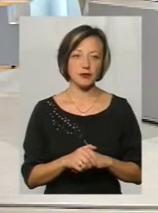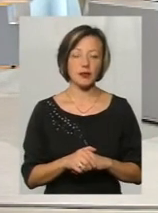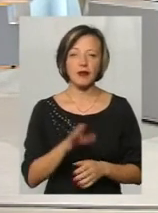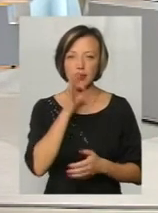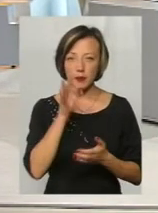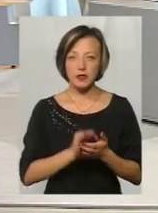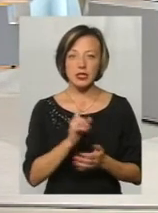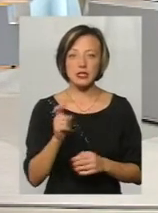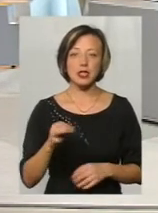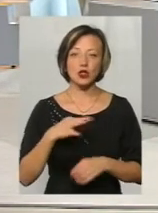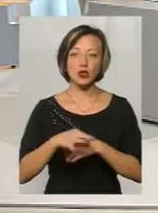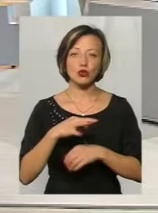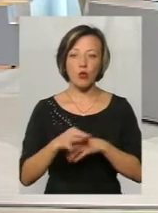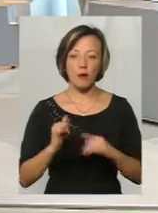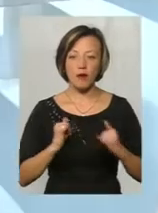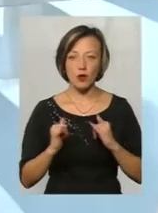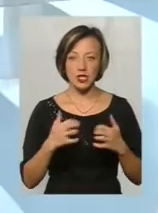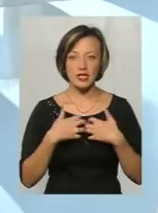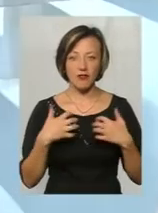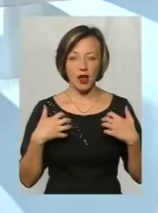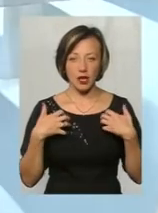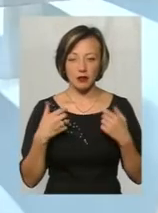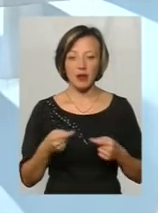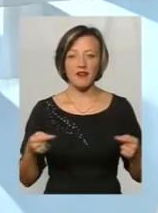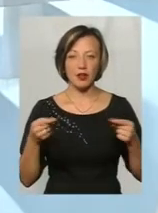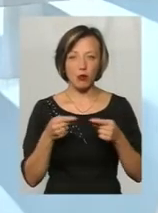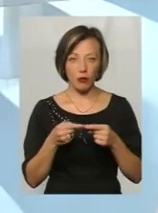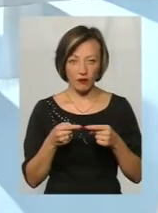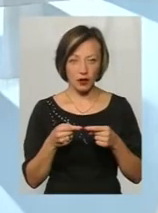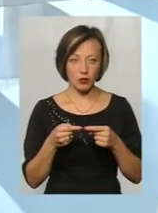за жорстоке поводження з тваринами. Відповідно,